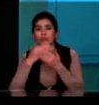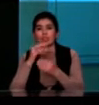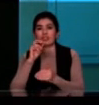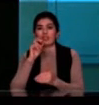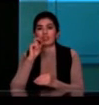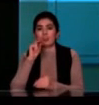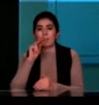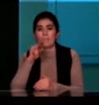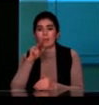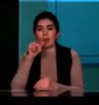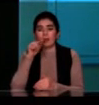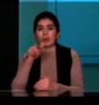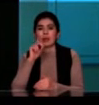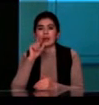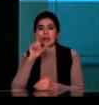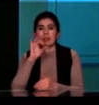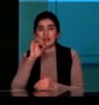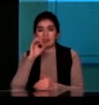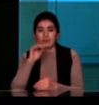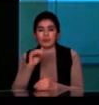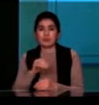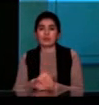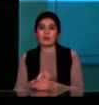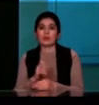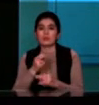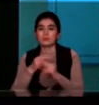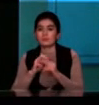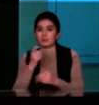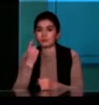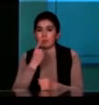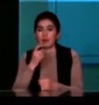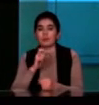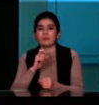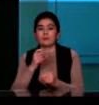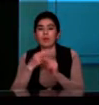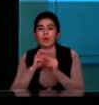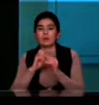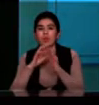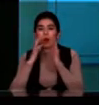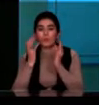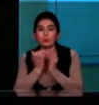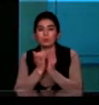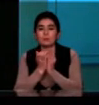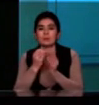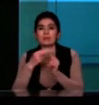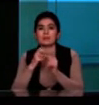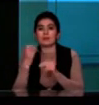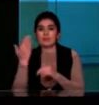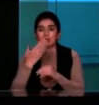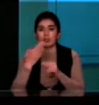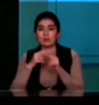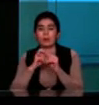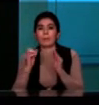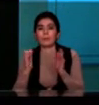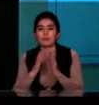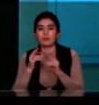JPEG, GIF, потому что, во-первых, объем веб-страниц уменьшается, во-вторых,